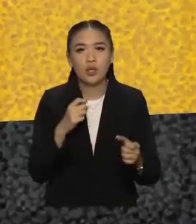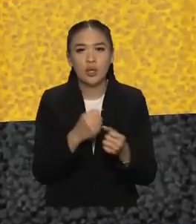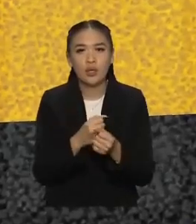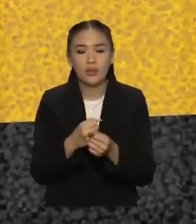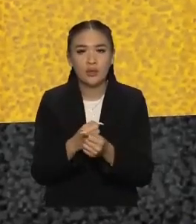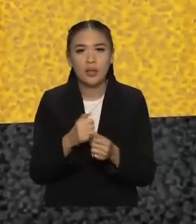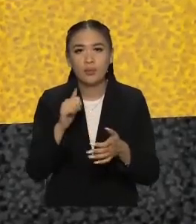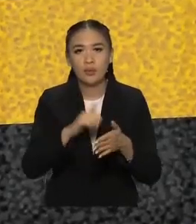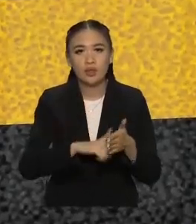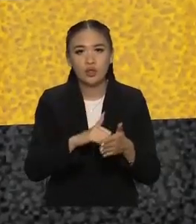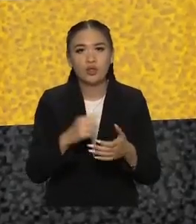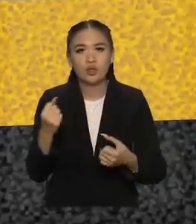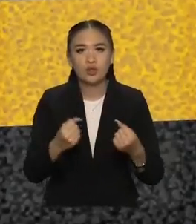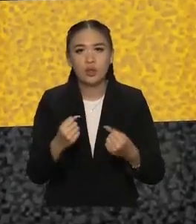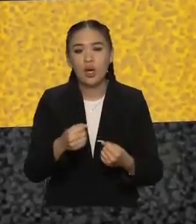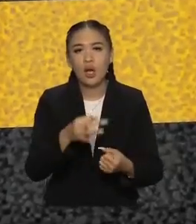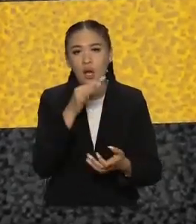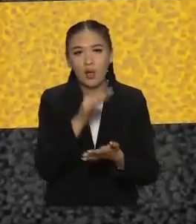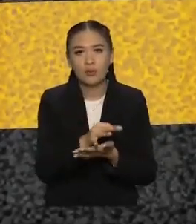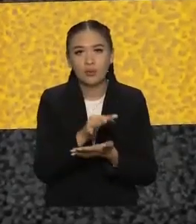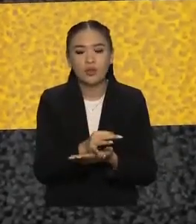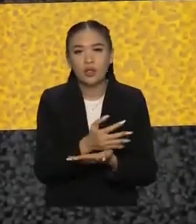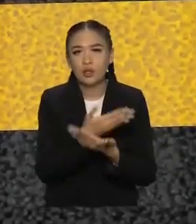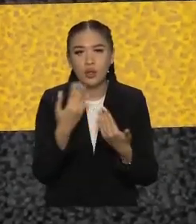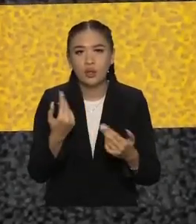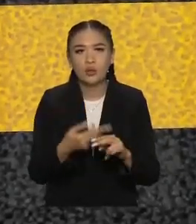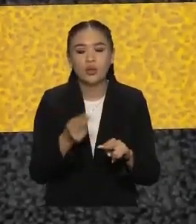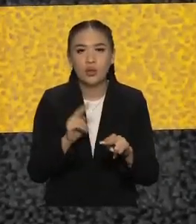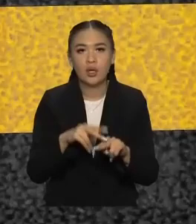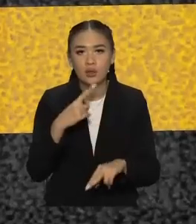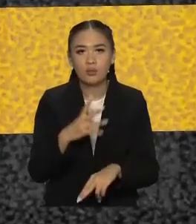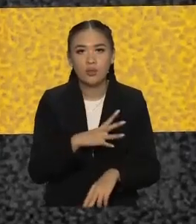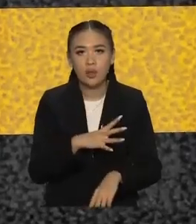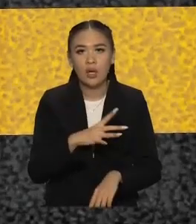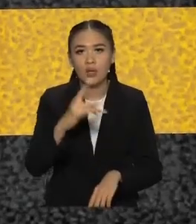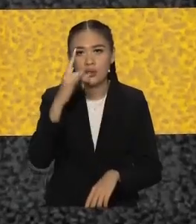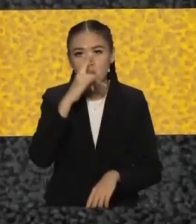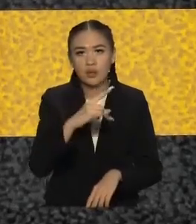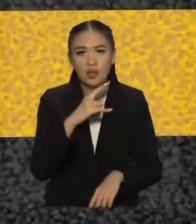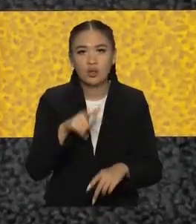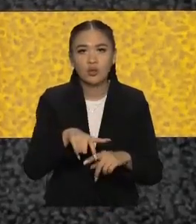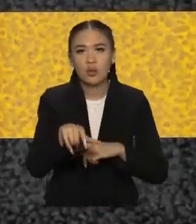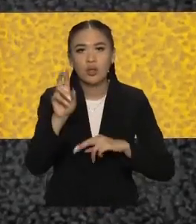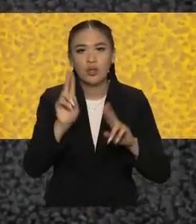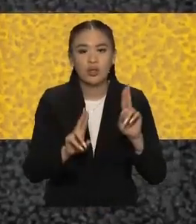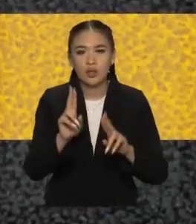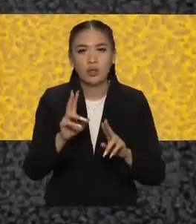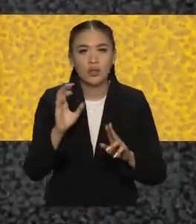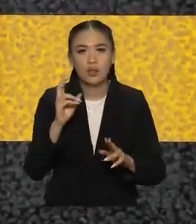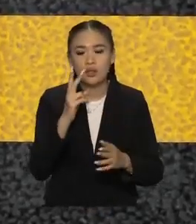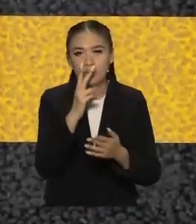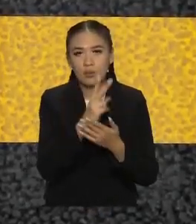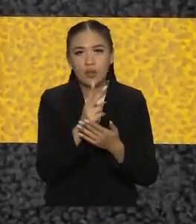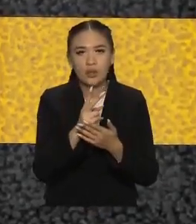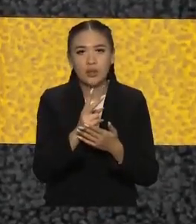себебі жүргізушілердің жауапсыздығы, дейді ішкі істер органдарының өкілдері. Айтуларынша, қазақстандықтар жол ережелерін елеп ескере